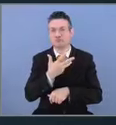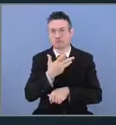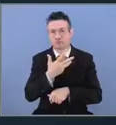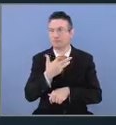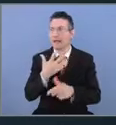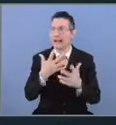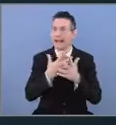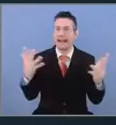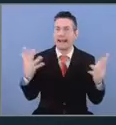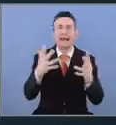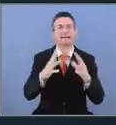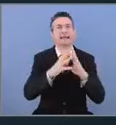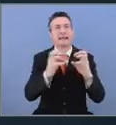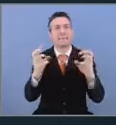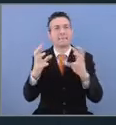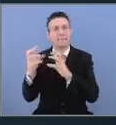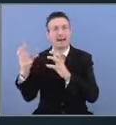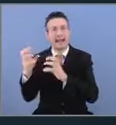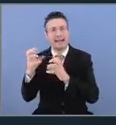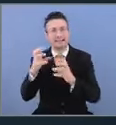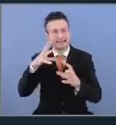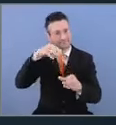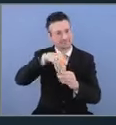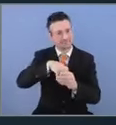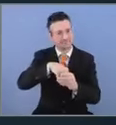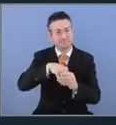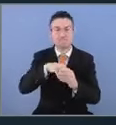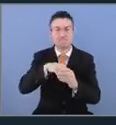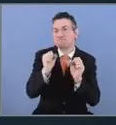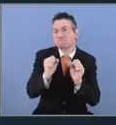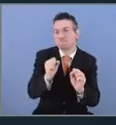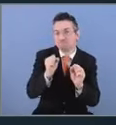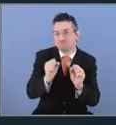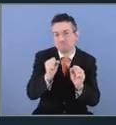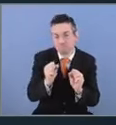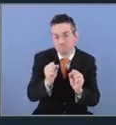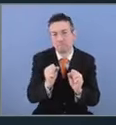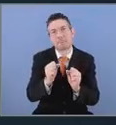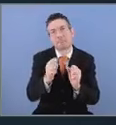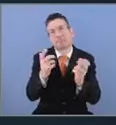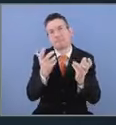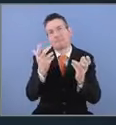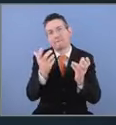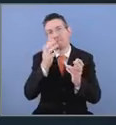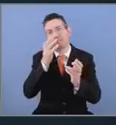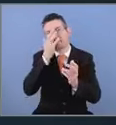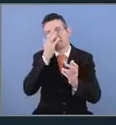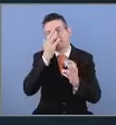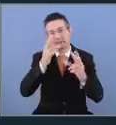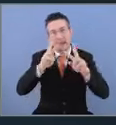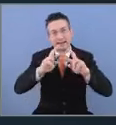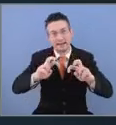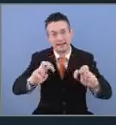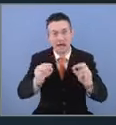questo settore, potrebbe essere interessante, per esempio, analizzare come, in che misura l'agroalimentare laziale o un